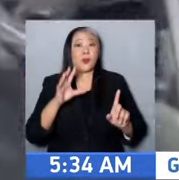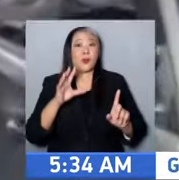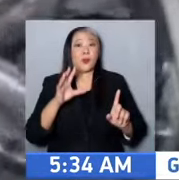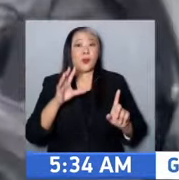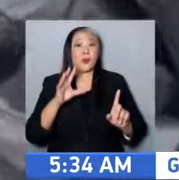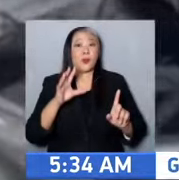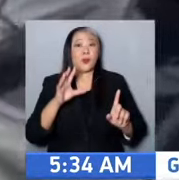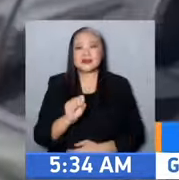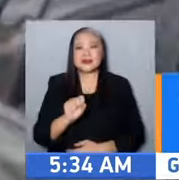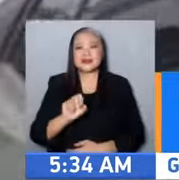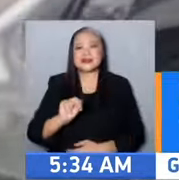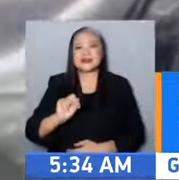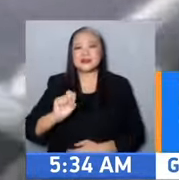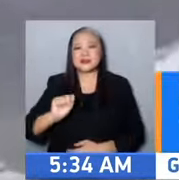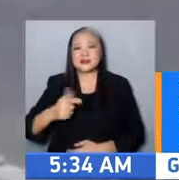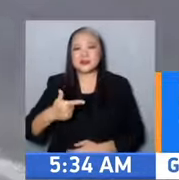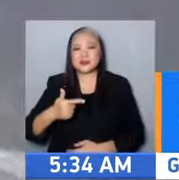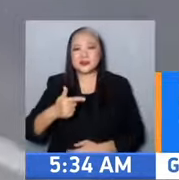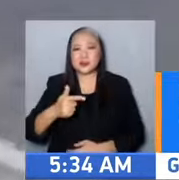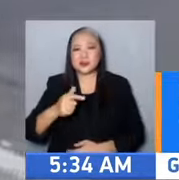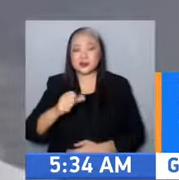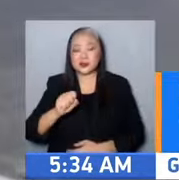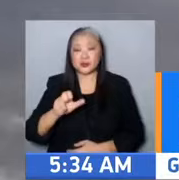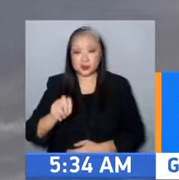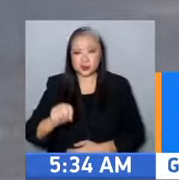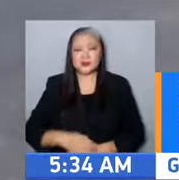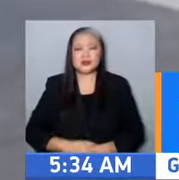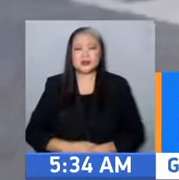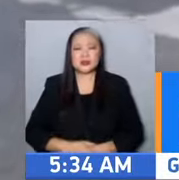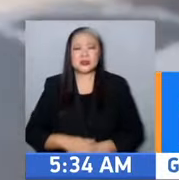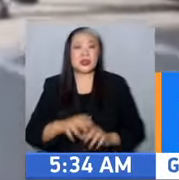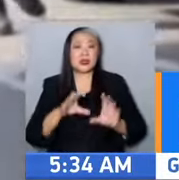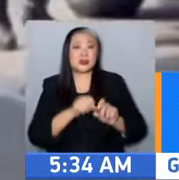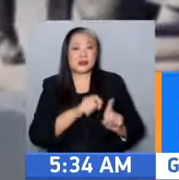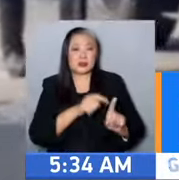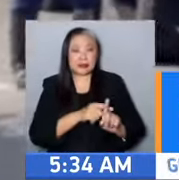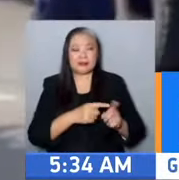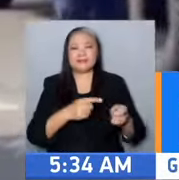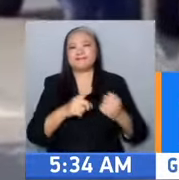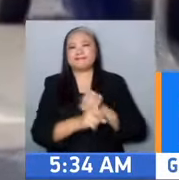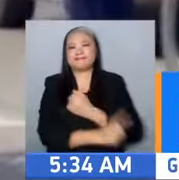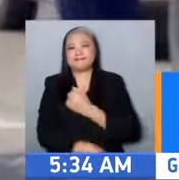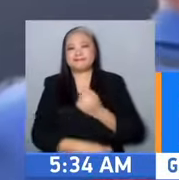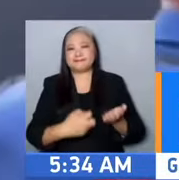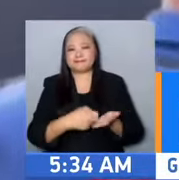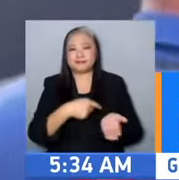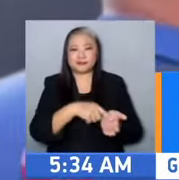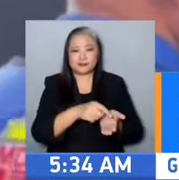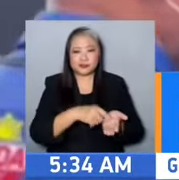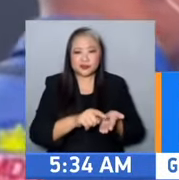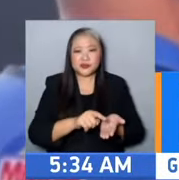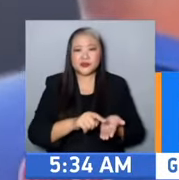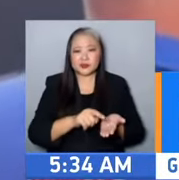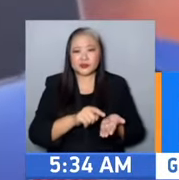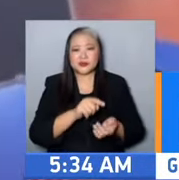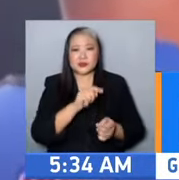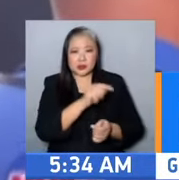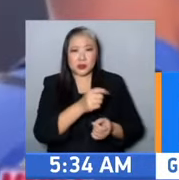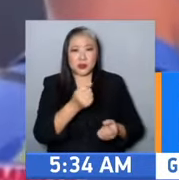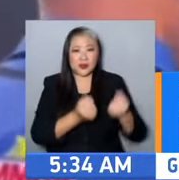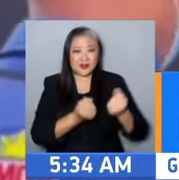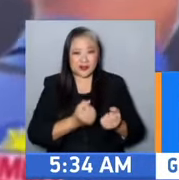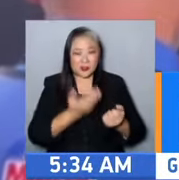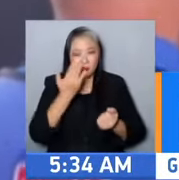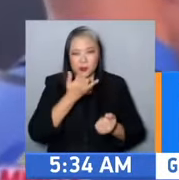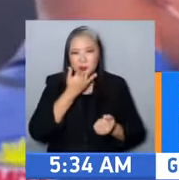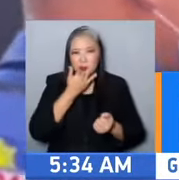Tiniketan at pinagmumuta ng tig ₱5,000 ang dalawang driver ng convoy ni Singson. Humingi ng paumanhin si Singson